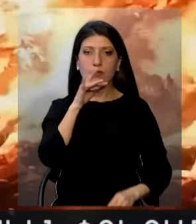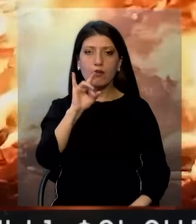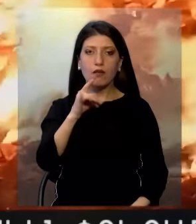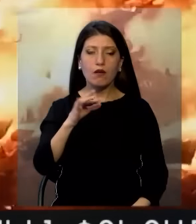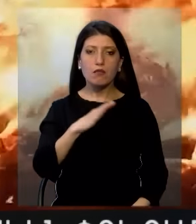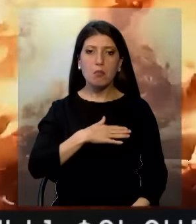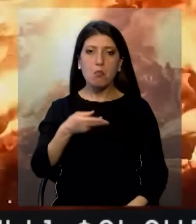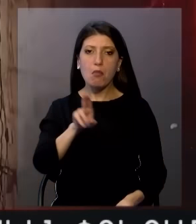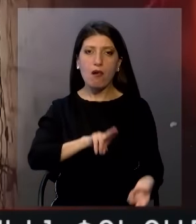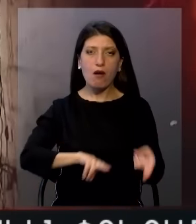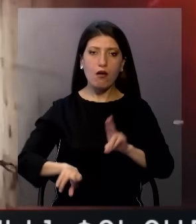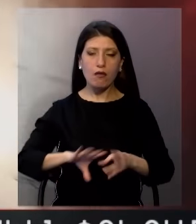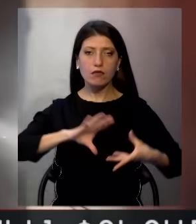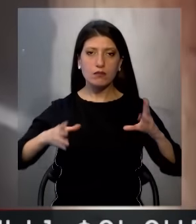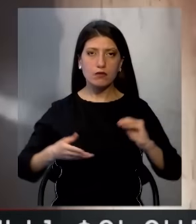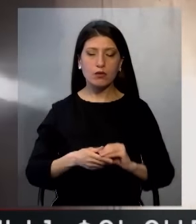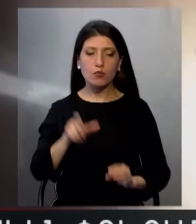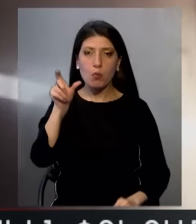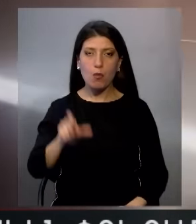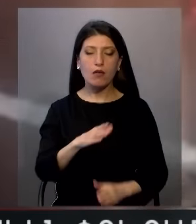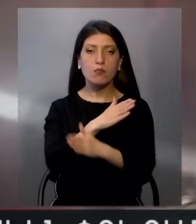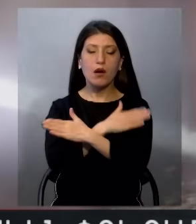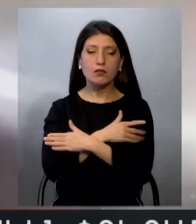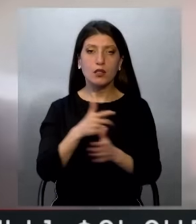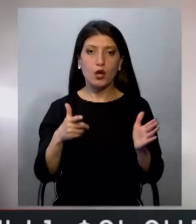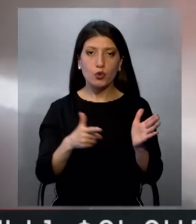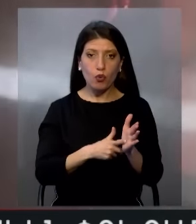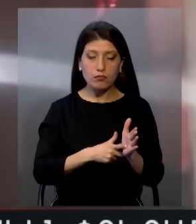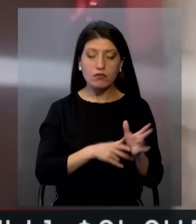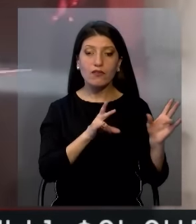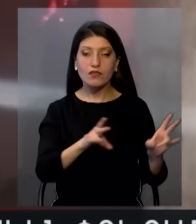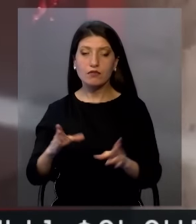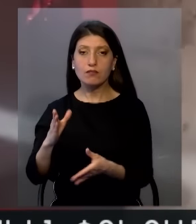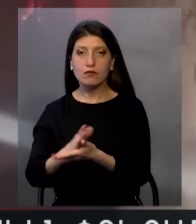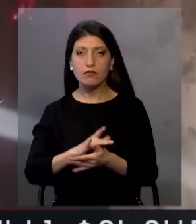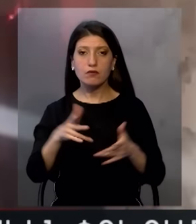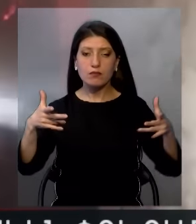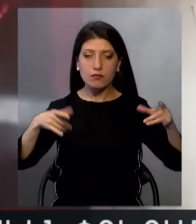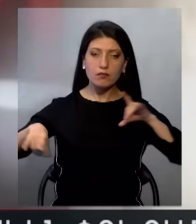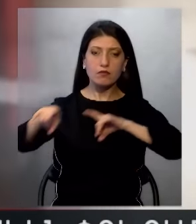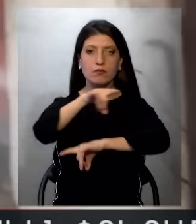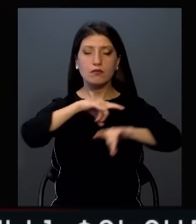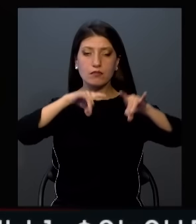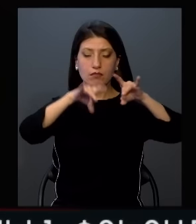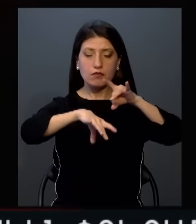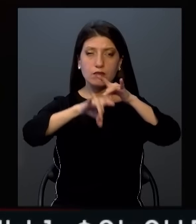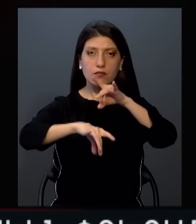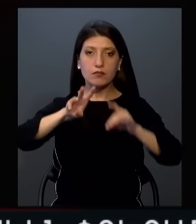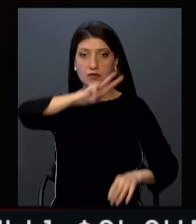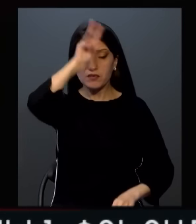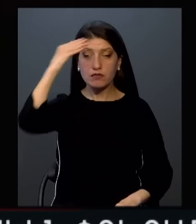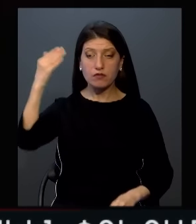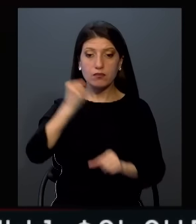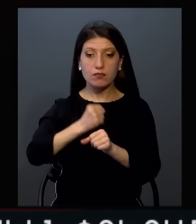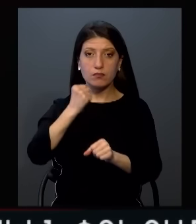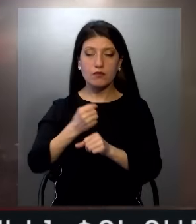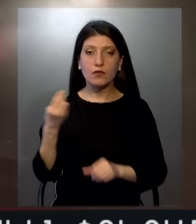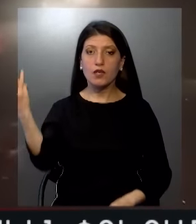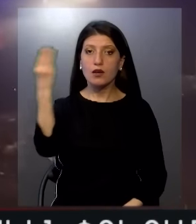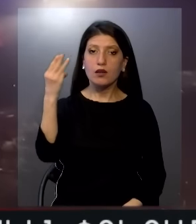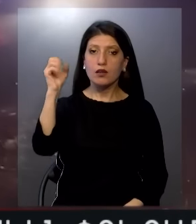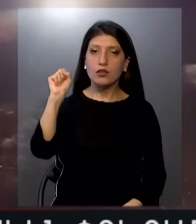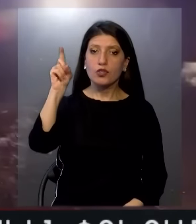են մահացել, ընդհանուր 7 զոհ ու վիրավորներ կան։ Անօթաչու թրչող սարքերը ըստ Կիևի իրանական արտադրության